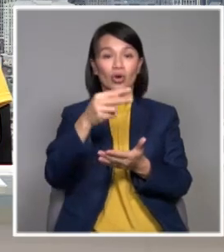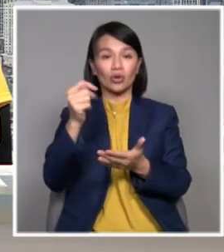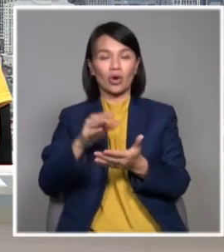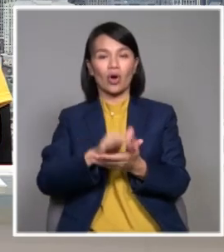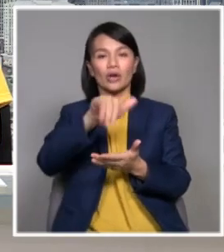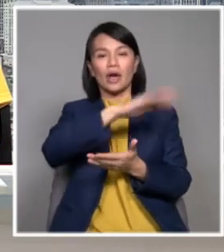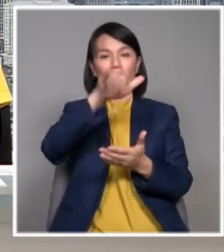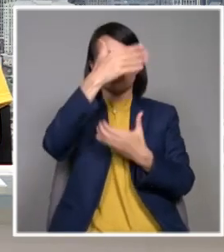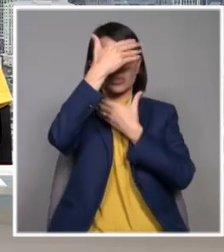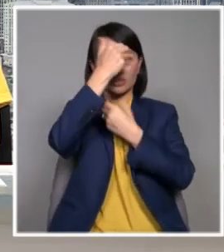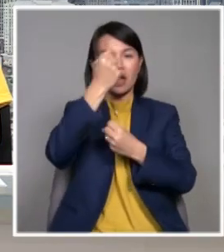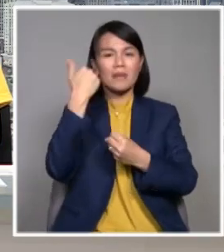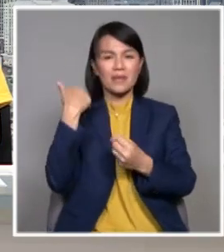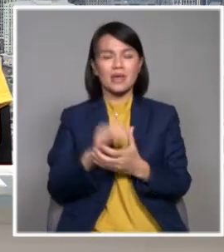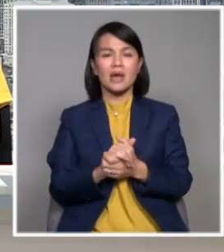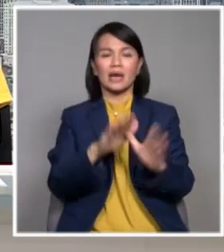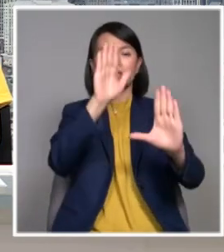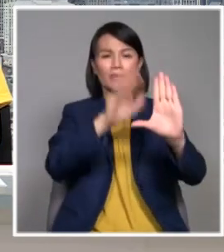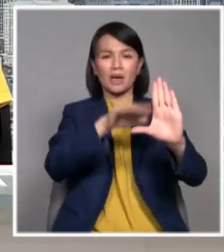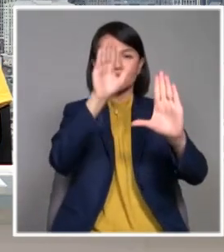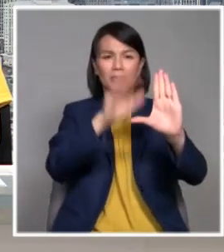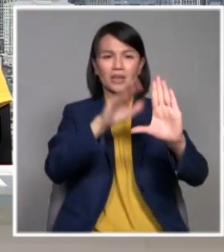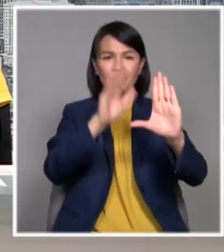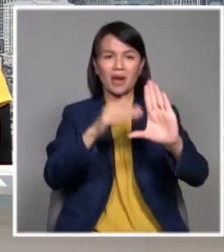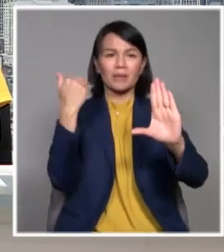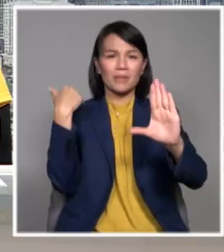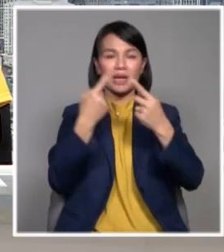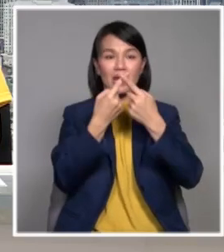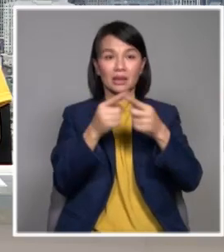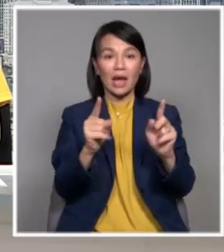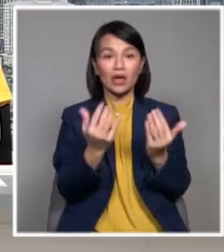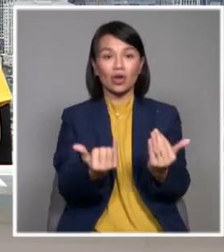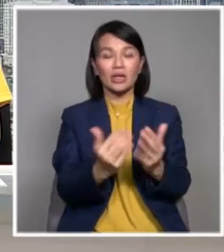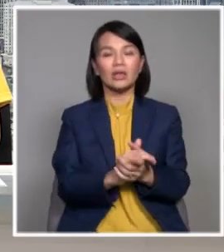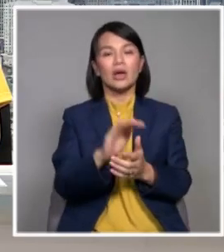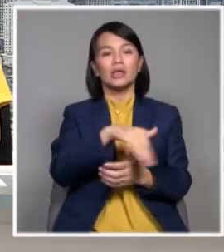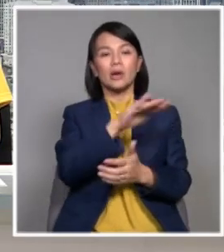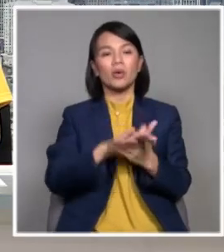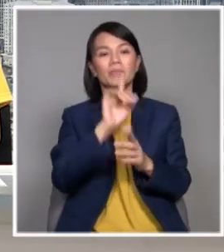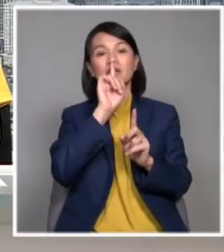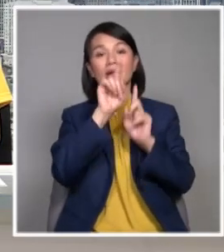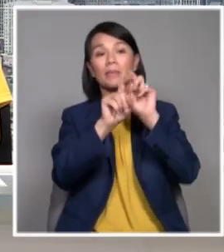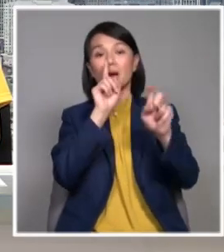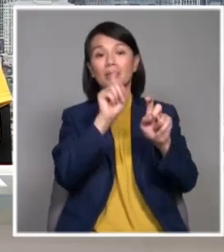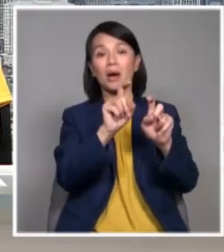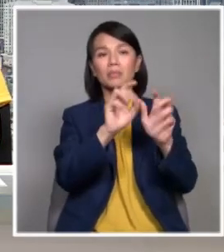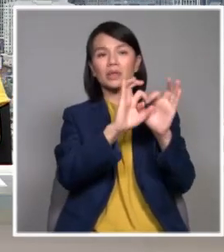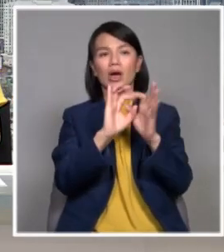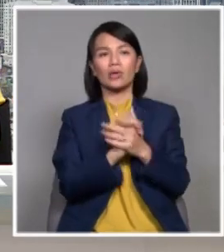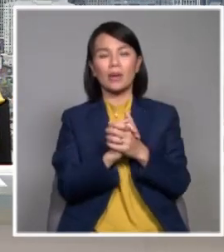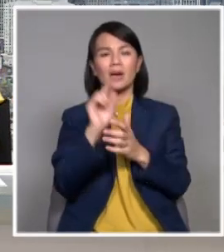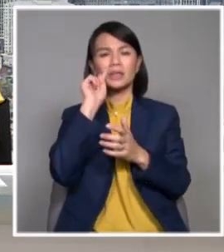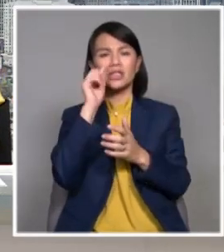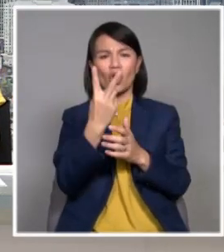ใจเป็นจำนวนมากค่ะมีการลงทะเบียนกันเยอะเลยทีเดียวแต่ว่าตอนนี้ก็ยังคงมีการสอบถามกันเรื่องของเฟสที่